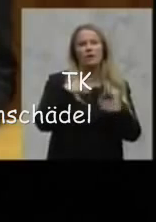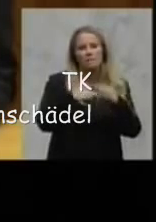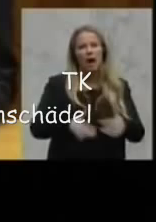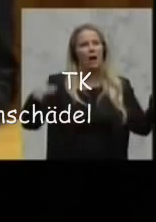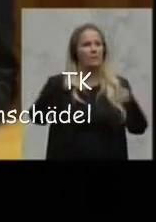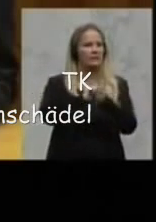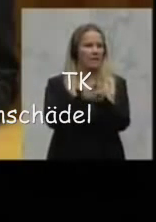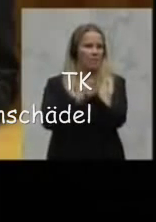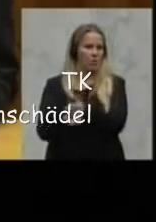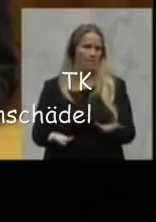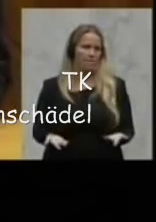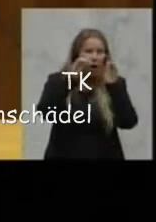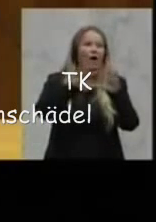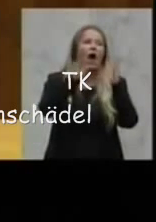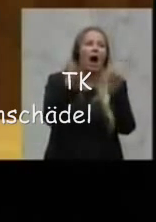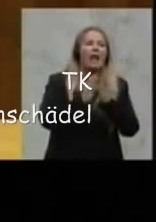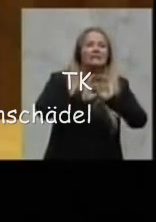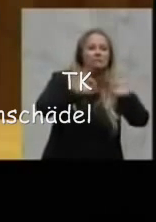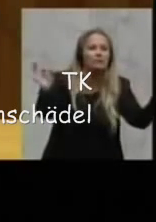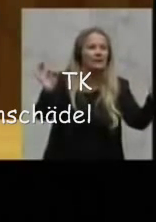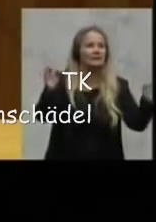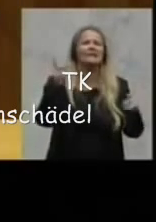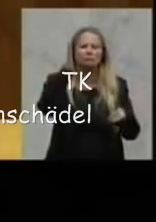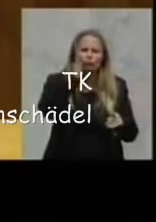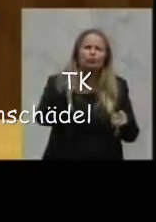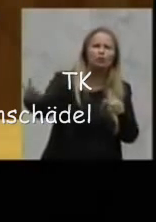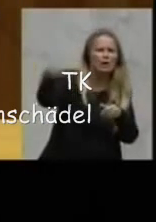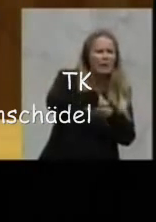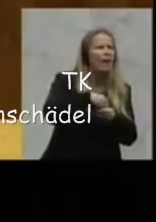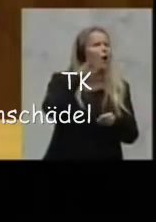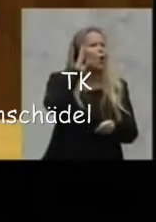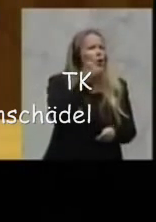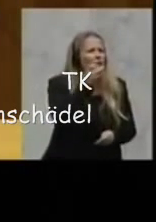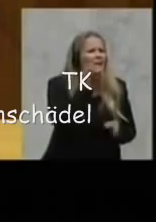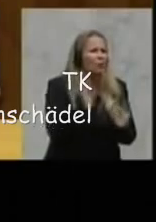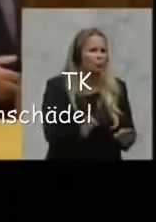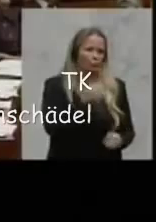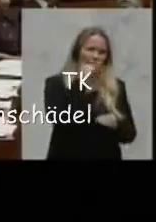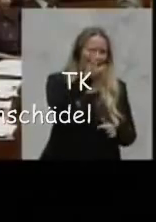nicht. Du hättest mich ja im Heimat gelassen können.